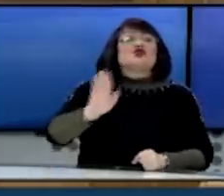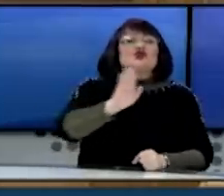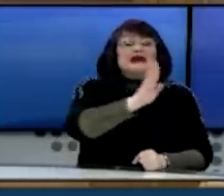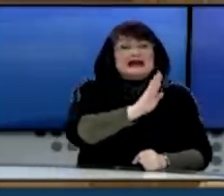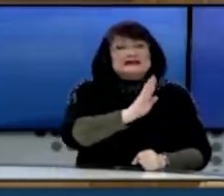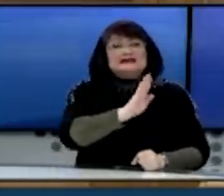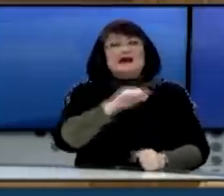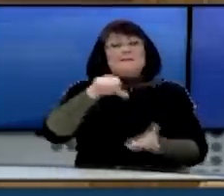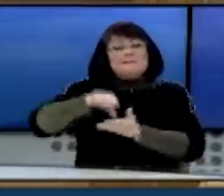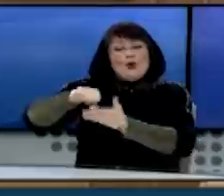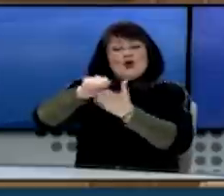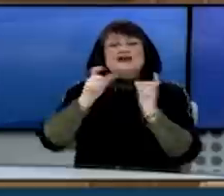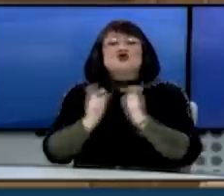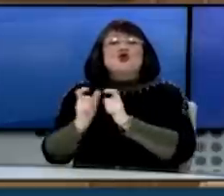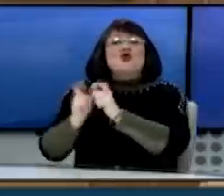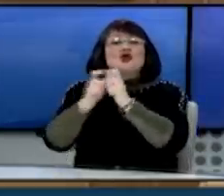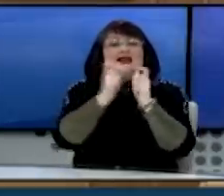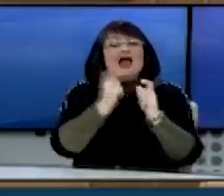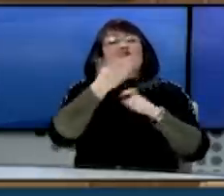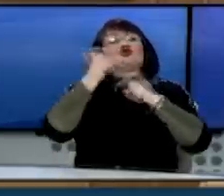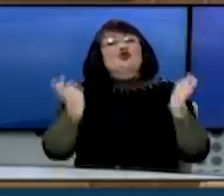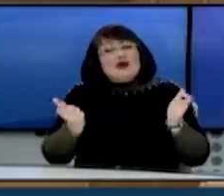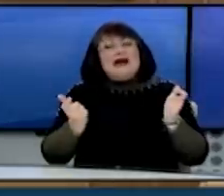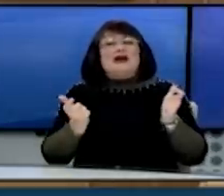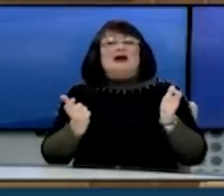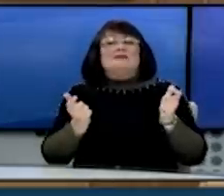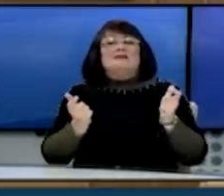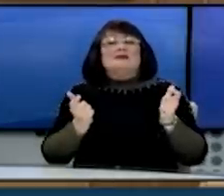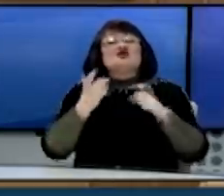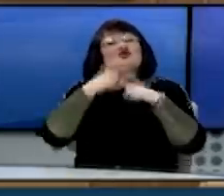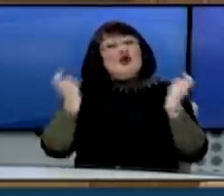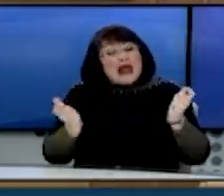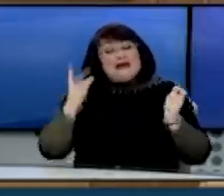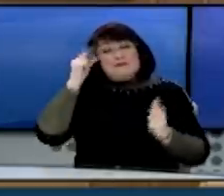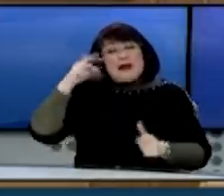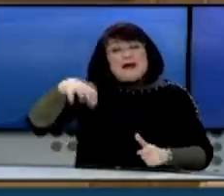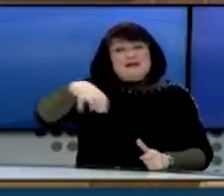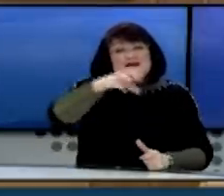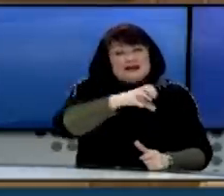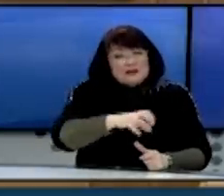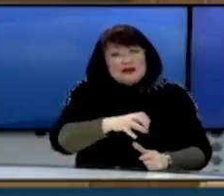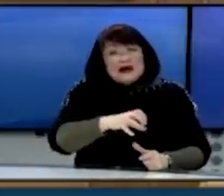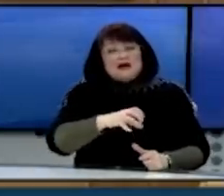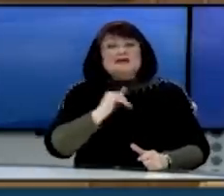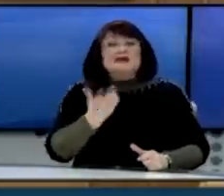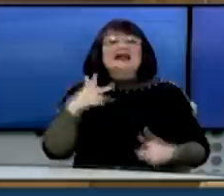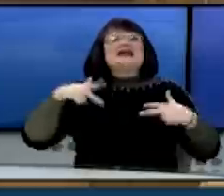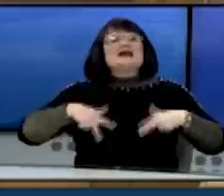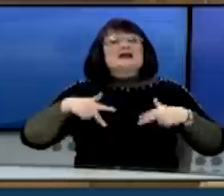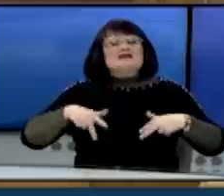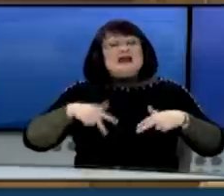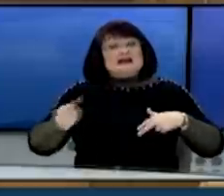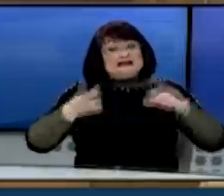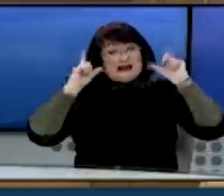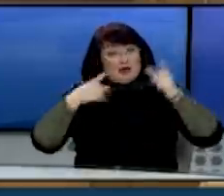γειτονιές, σε πόλεις, σε χωριά, σε σχολεία, σε σχολές, για να εισπράξει η κυβέρνηση